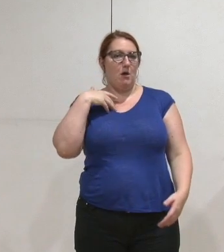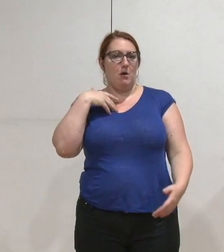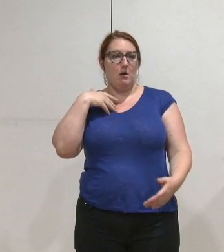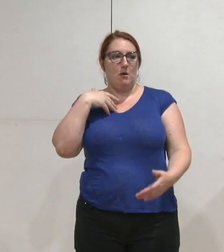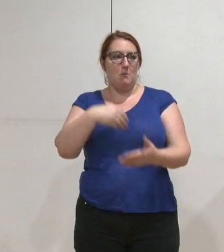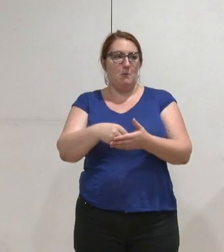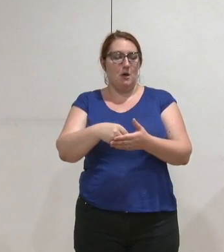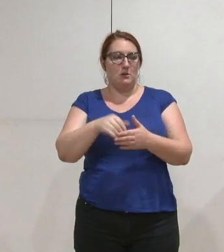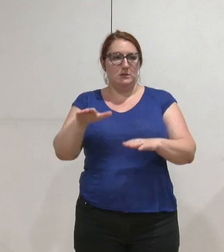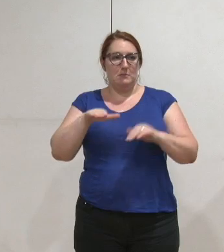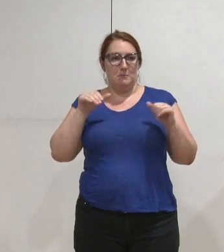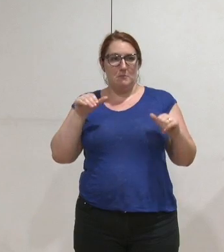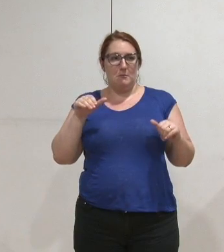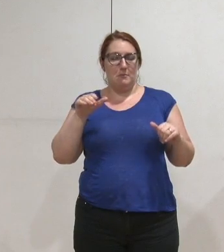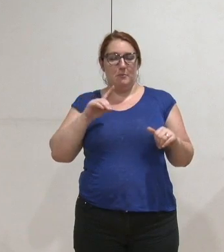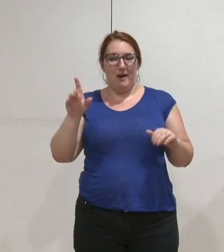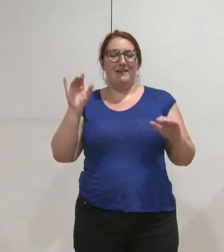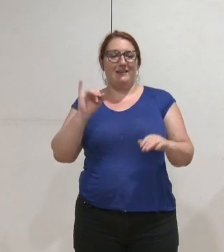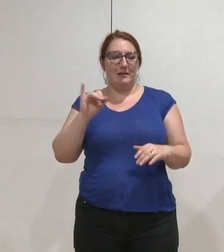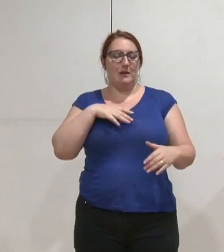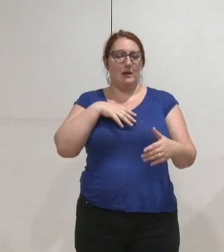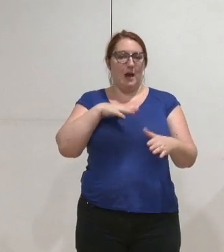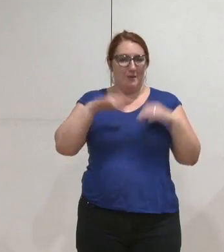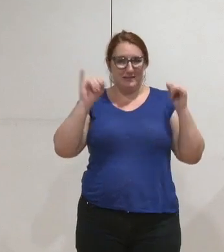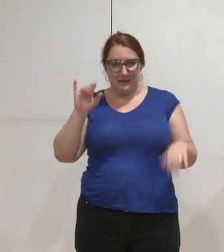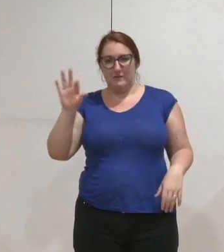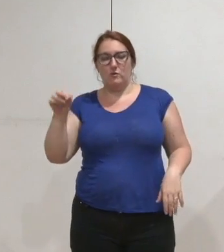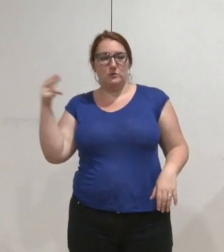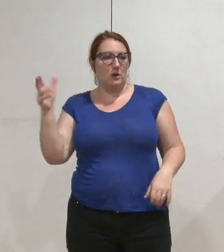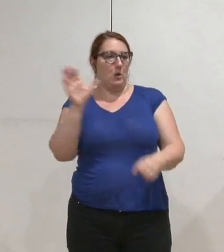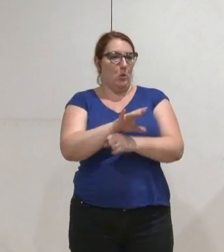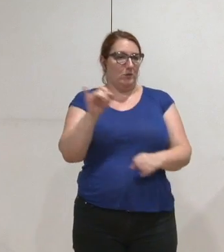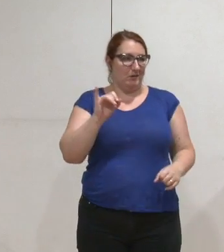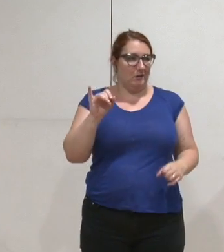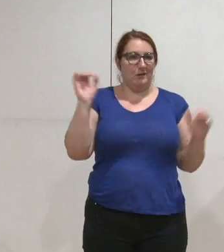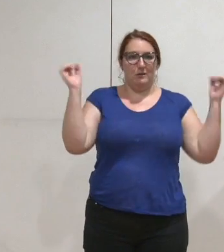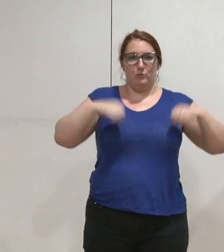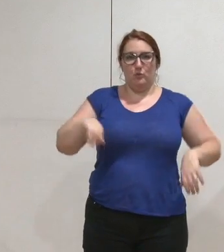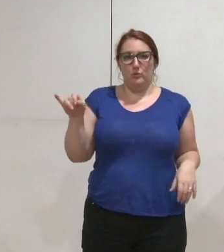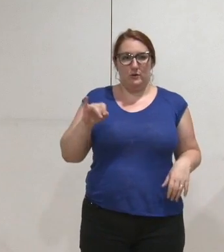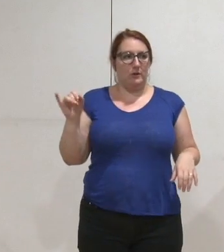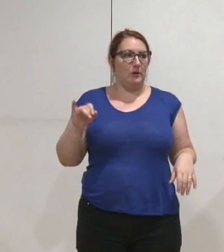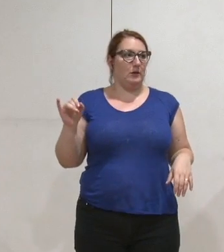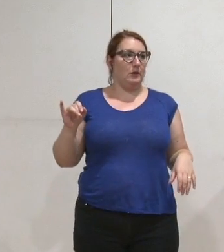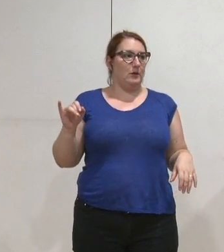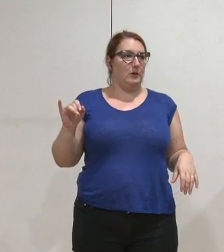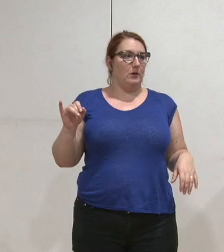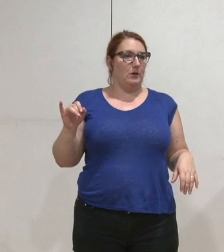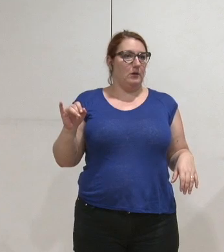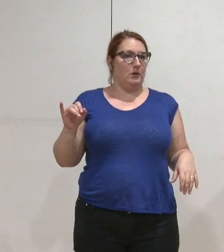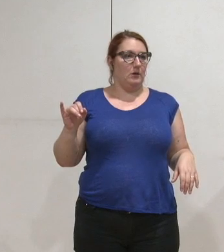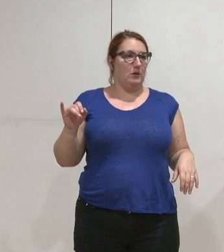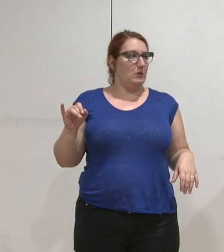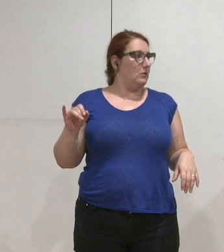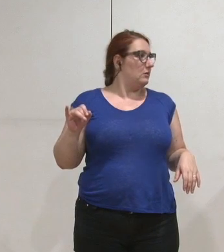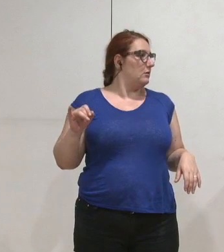s'abstient Front National qui vote contre qui vote pour il faut que j'enlève en